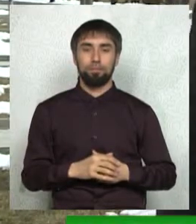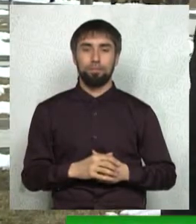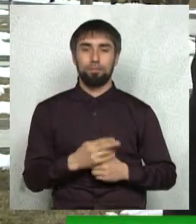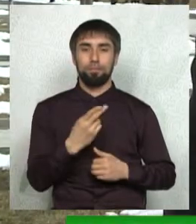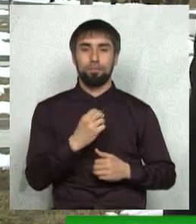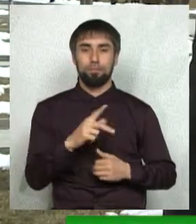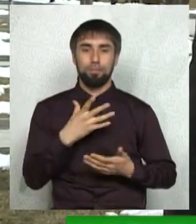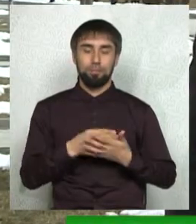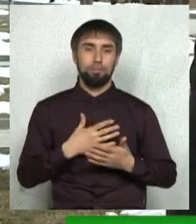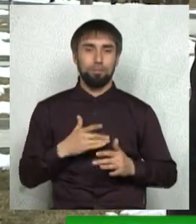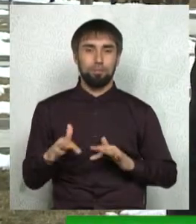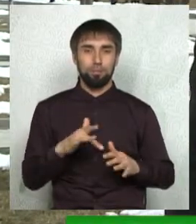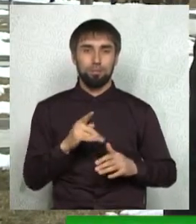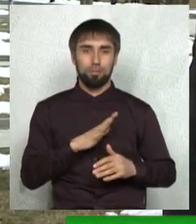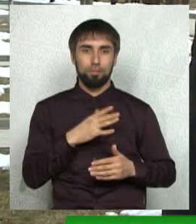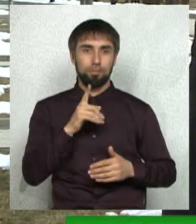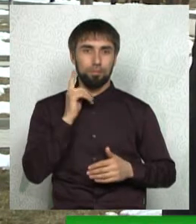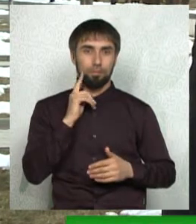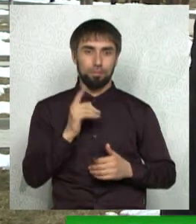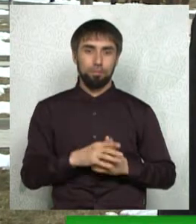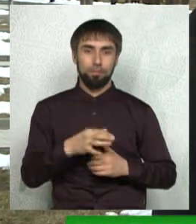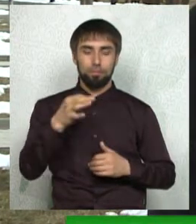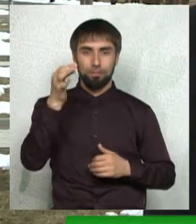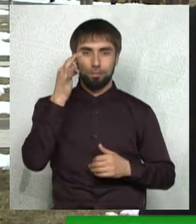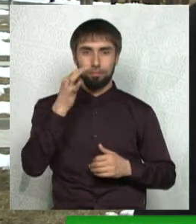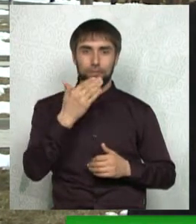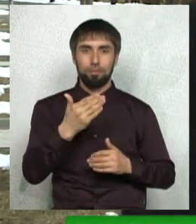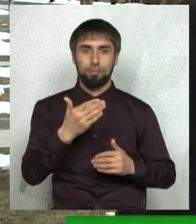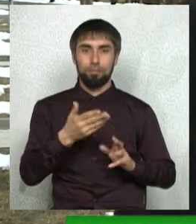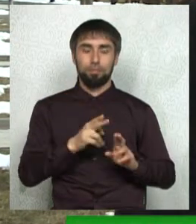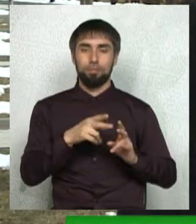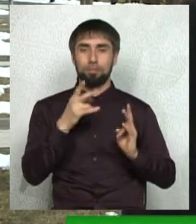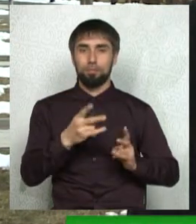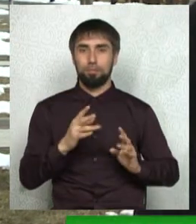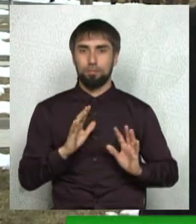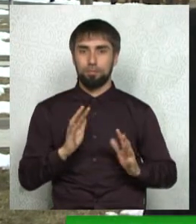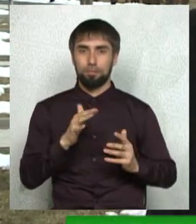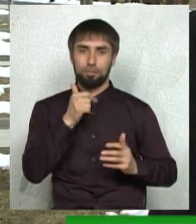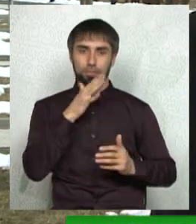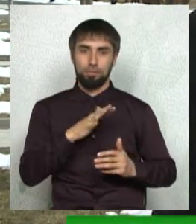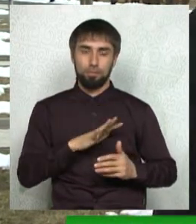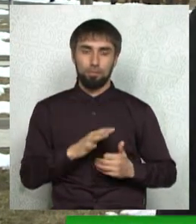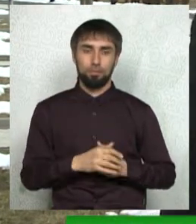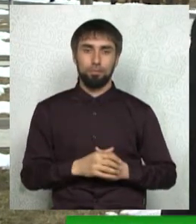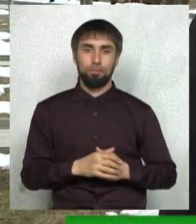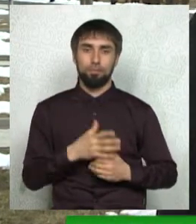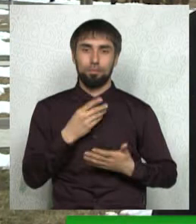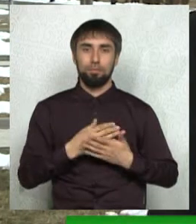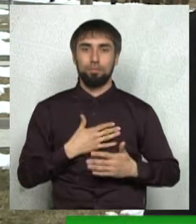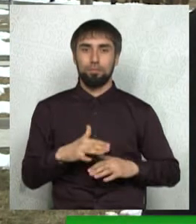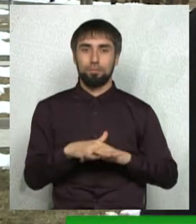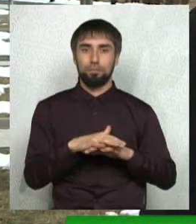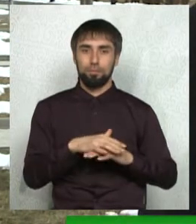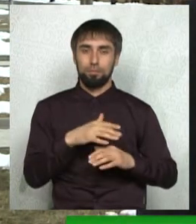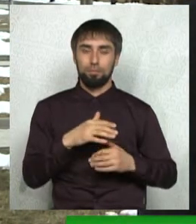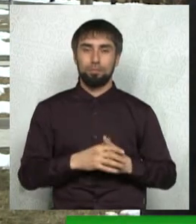Цель нашего мероприятия – чтобы молодежь помнила о тех трагических событиях, которые подвергся наш народ, которым